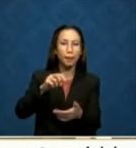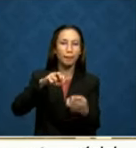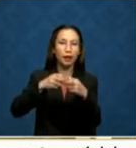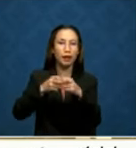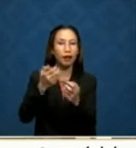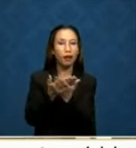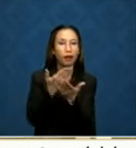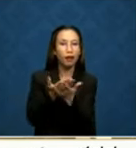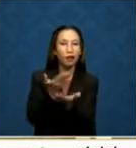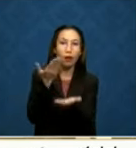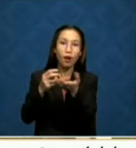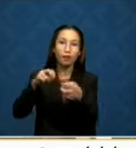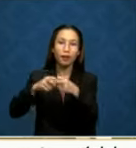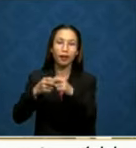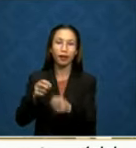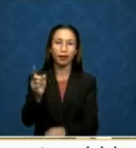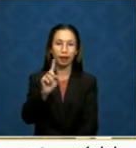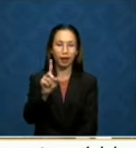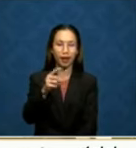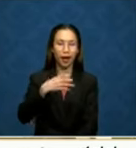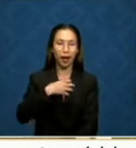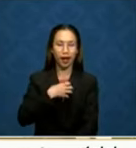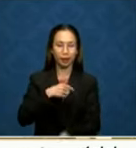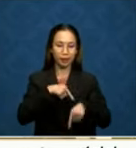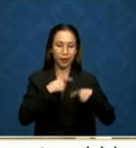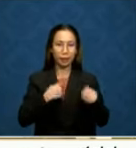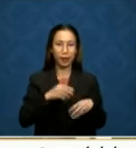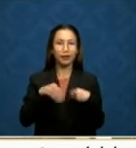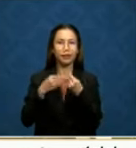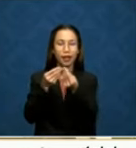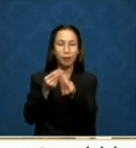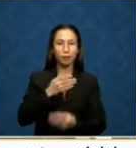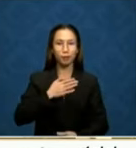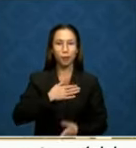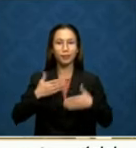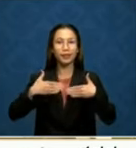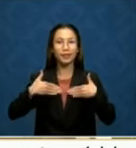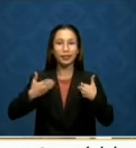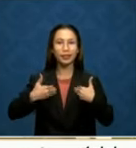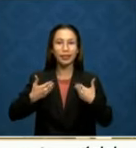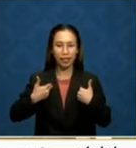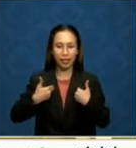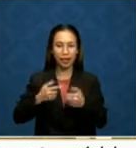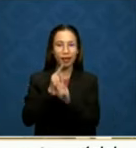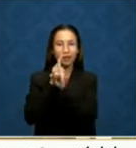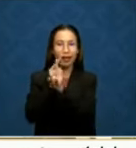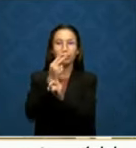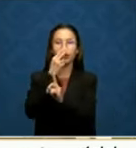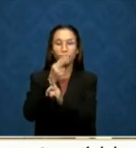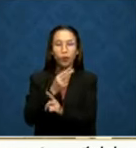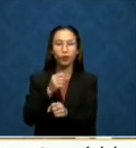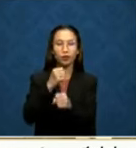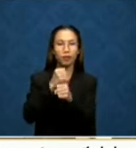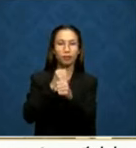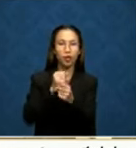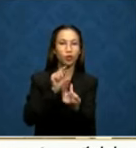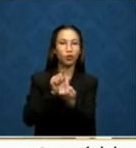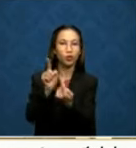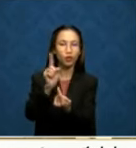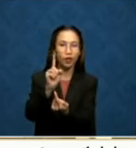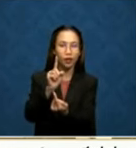ินการทองหรอไม่จึขอให้กำลงใจนะครับผมยิดีที่อยากติดตามการทำงานเรื่องไฟ